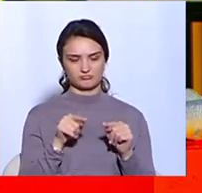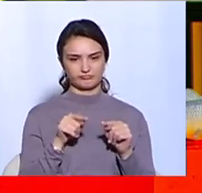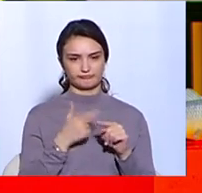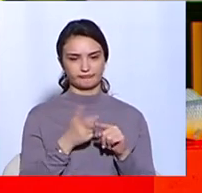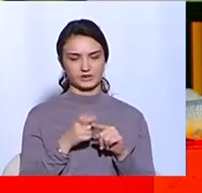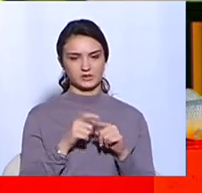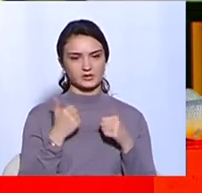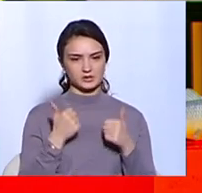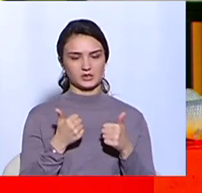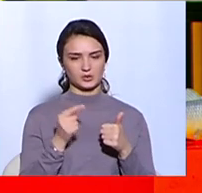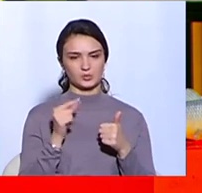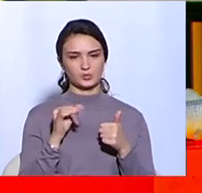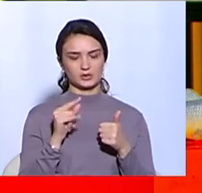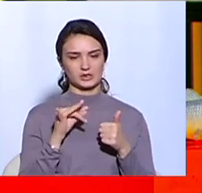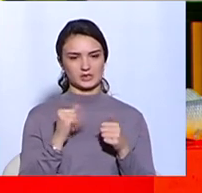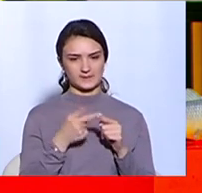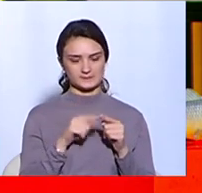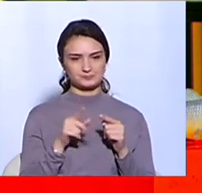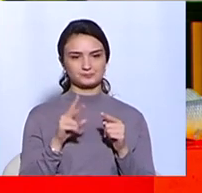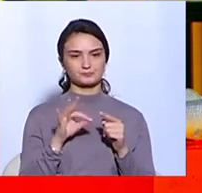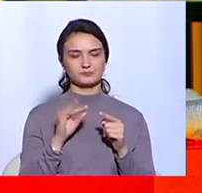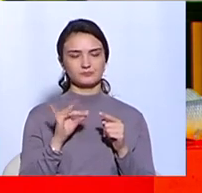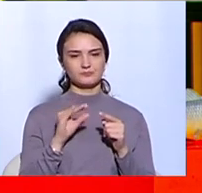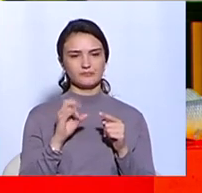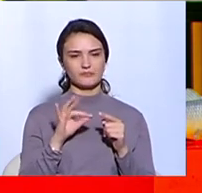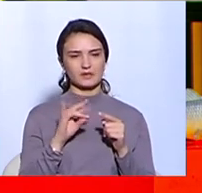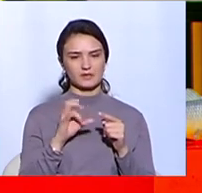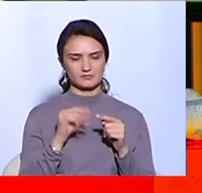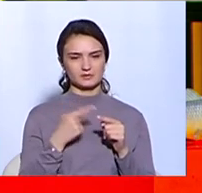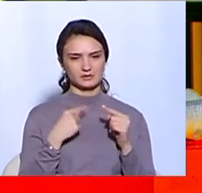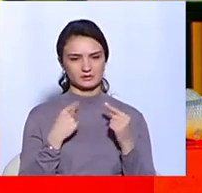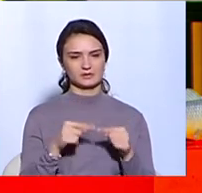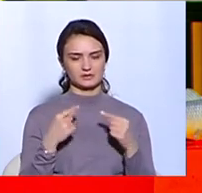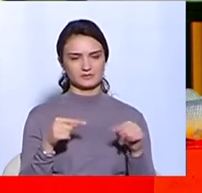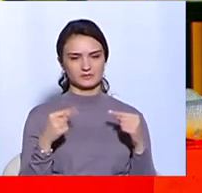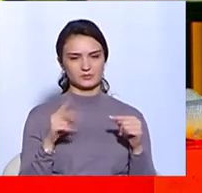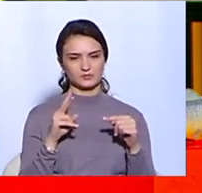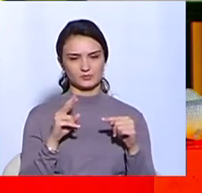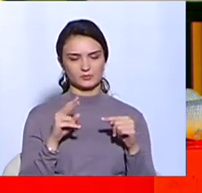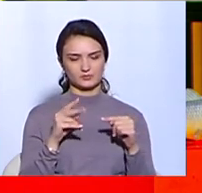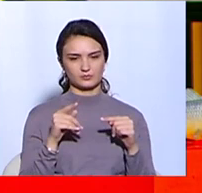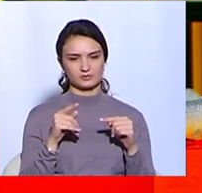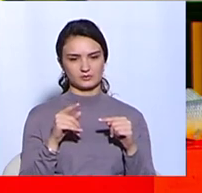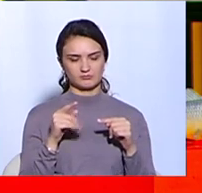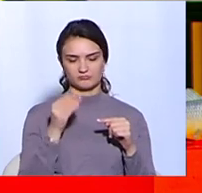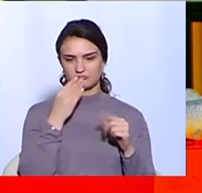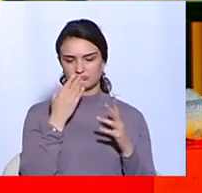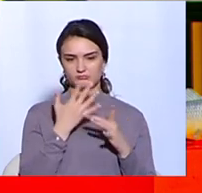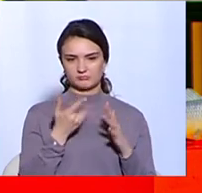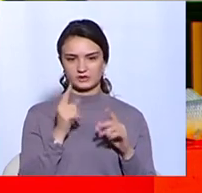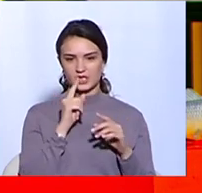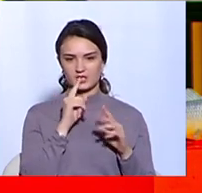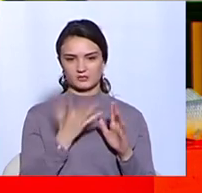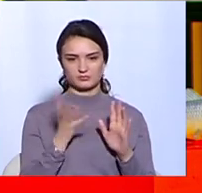არის ძალიან კარგი თუთის, პოლიფენოლების წყარო და სხვადასხვა კულინარიულ რეცეპტებში აღმოაჩენთ